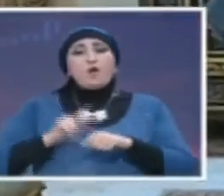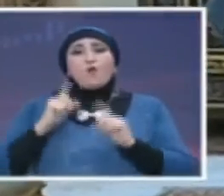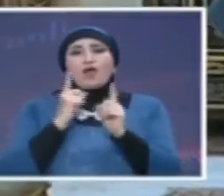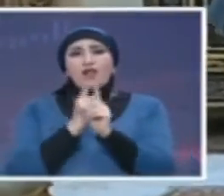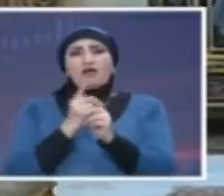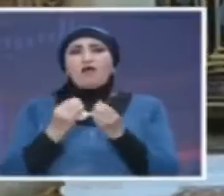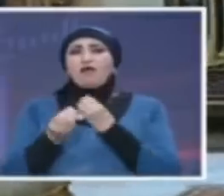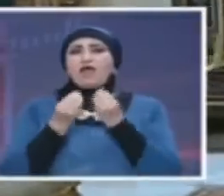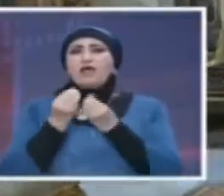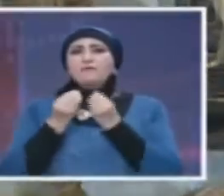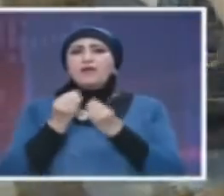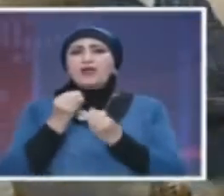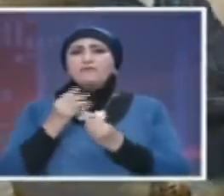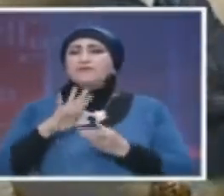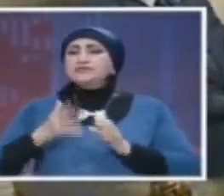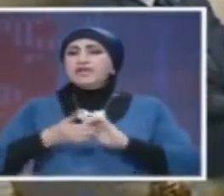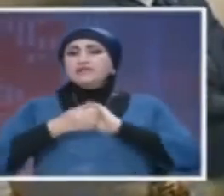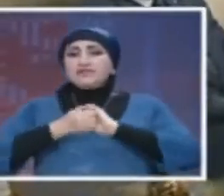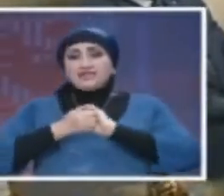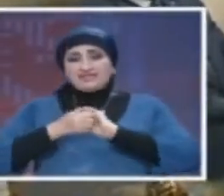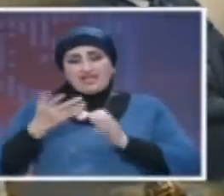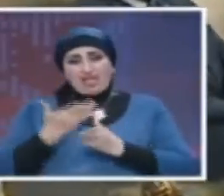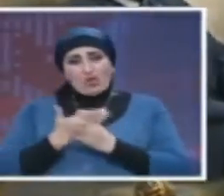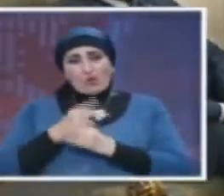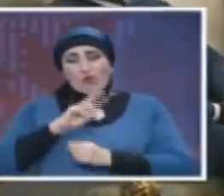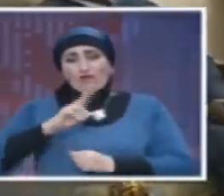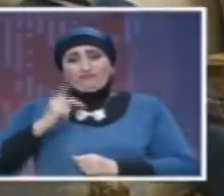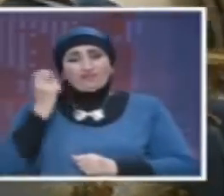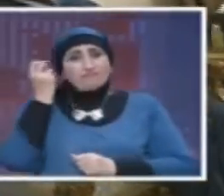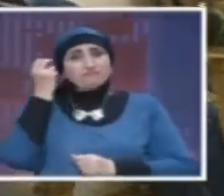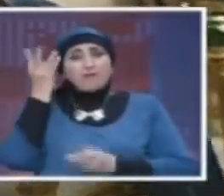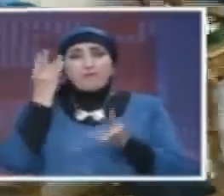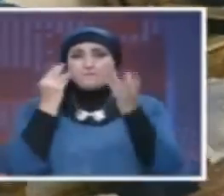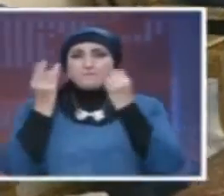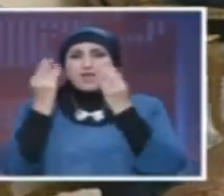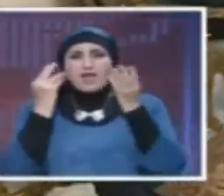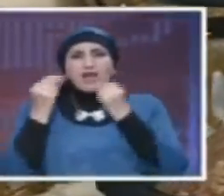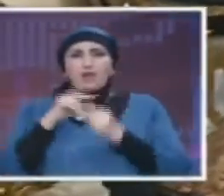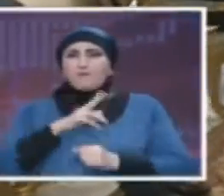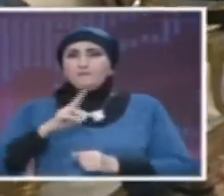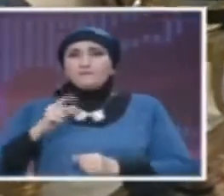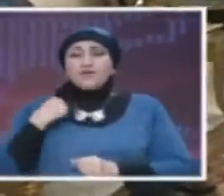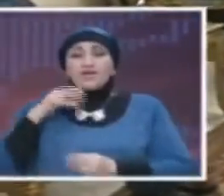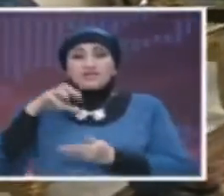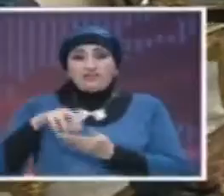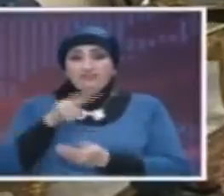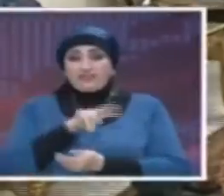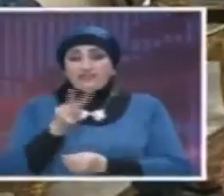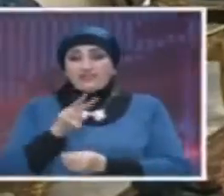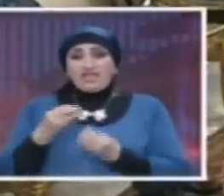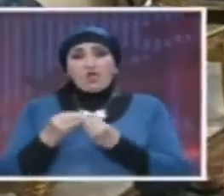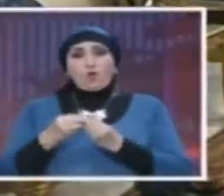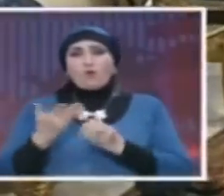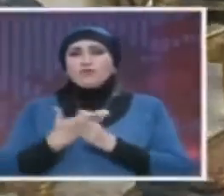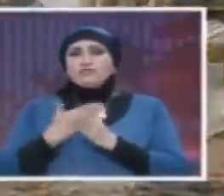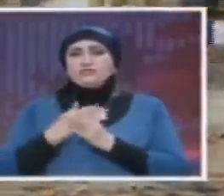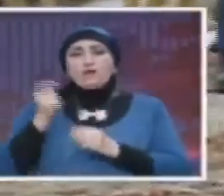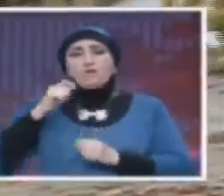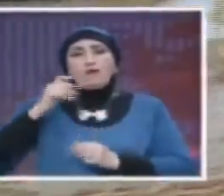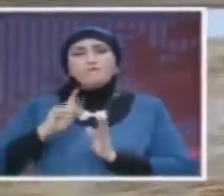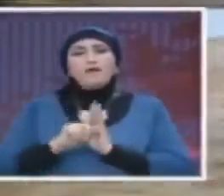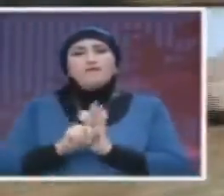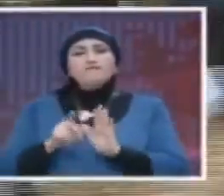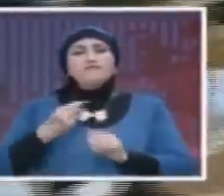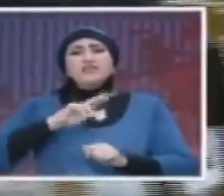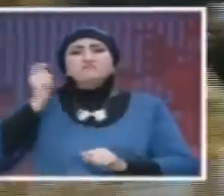شهد مناقشة سبل تعزيز التعاون الأمني وتبادل المعلومات بين الأجهزة المعنية بالبلدين لمكافحة ظاهرة